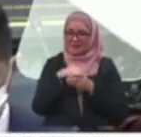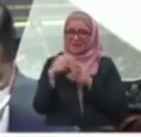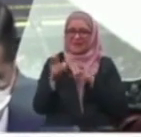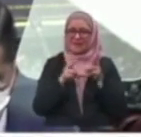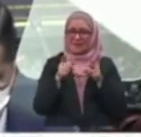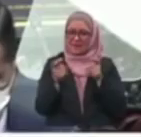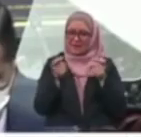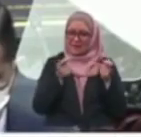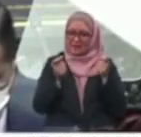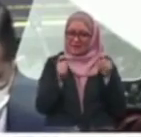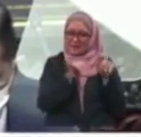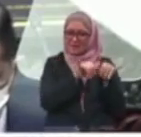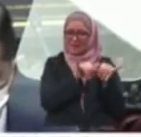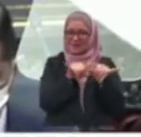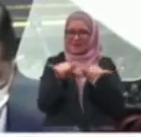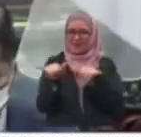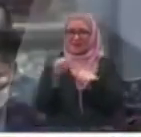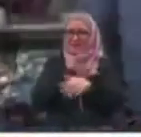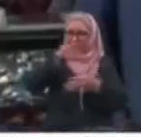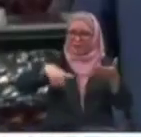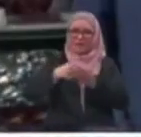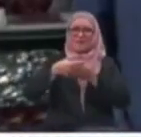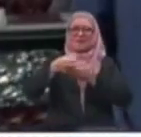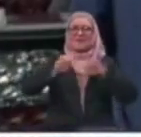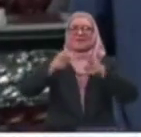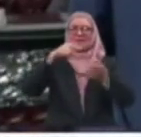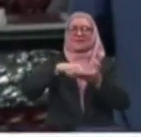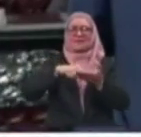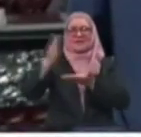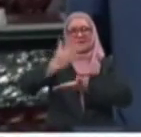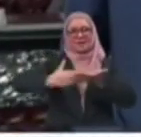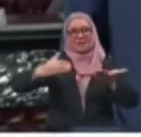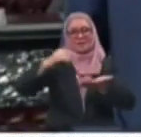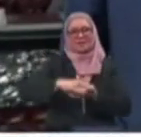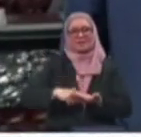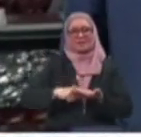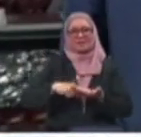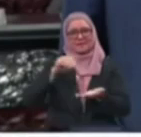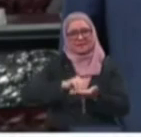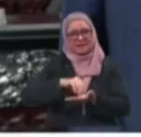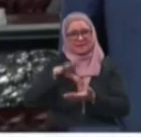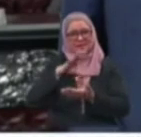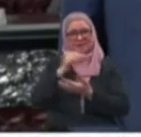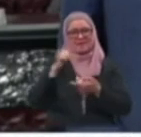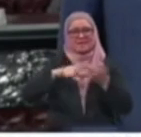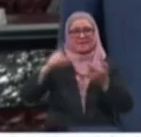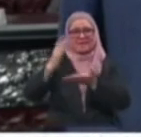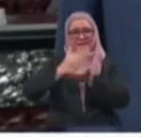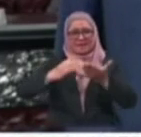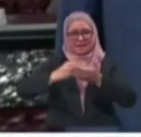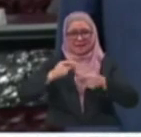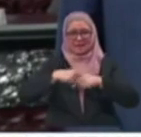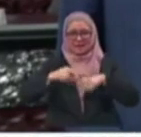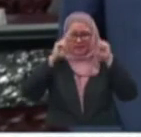semua inisiatif ini bagian kemakmuran Bumiputera dengan mandat dan fungsi yang lebih jelas